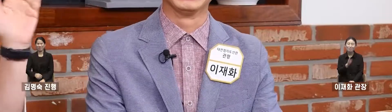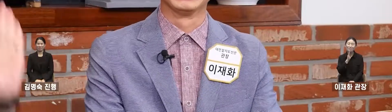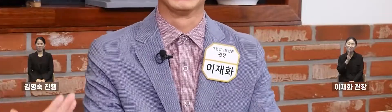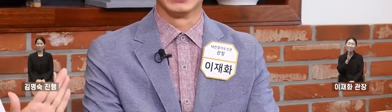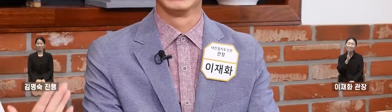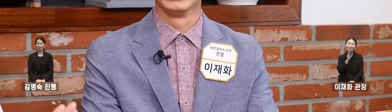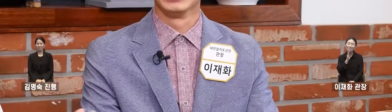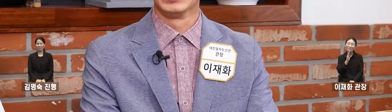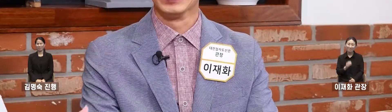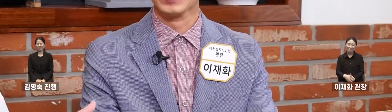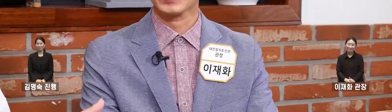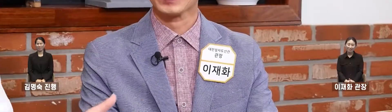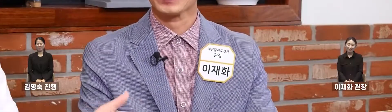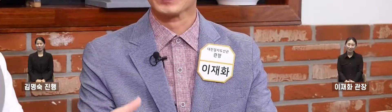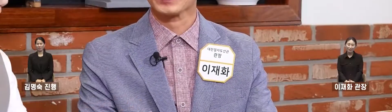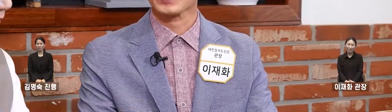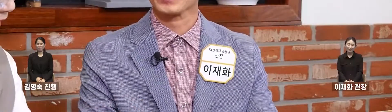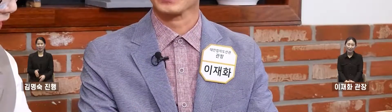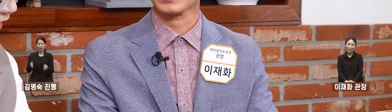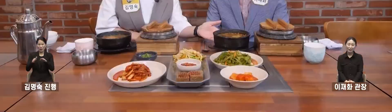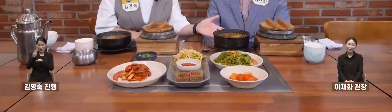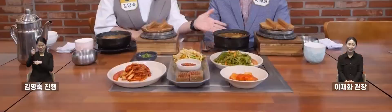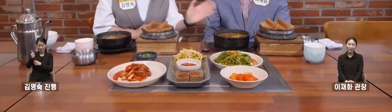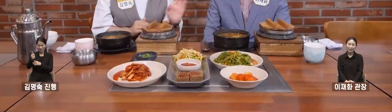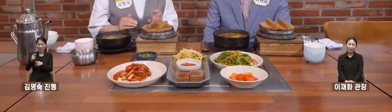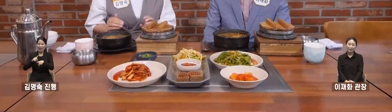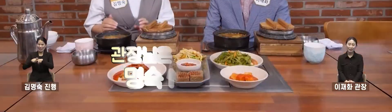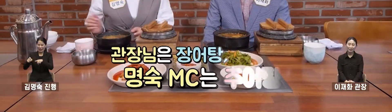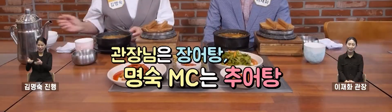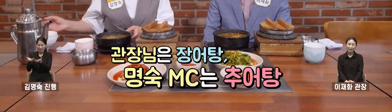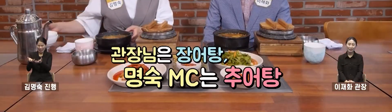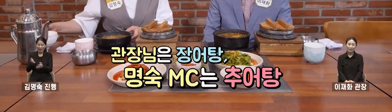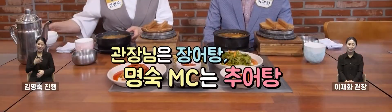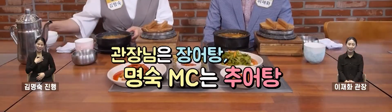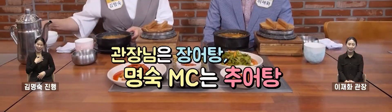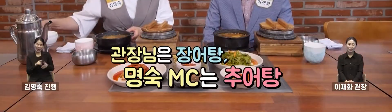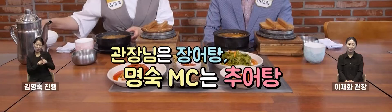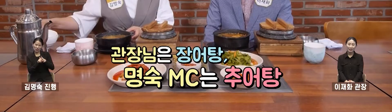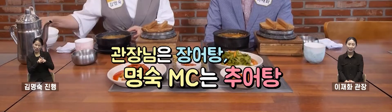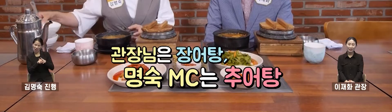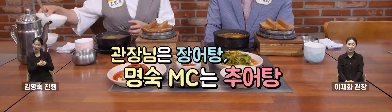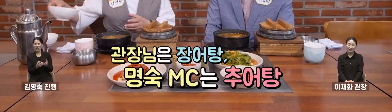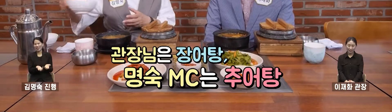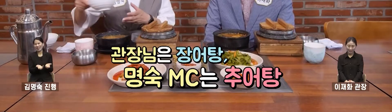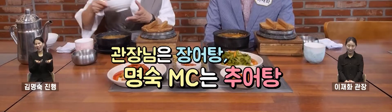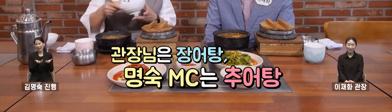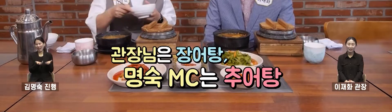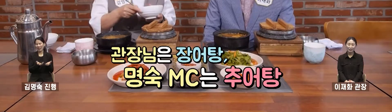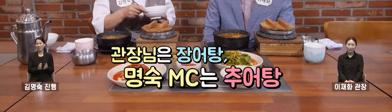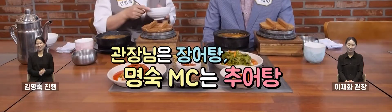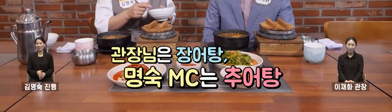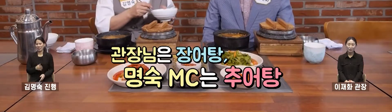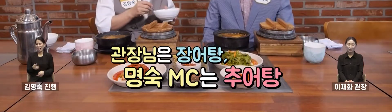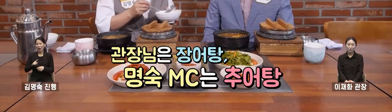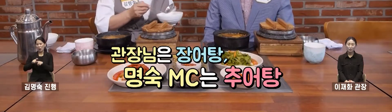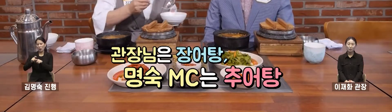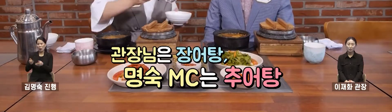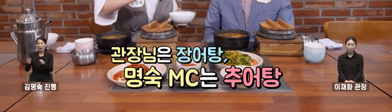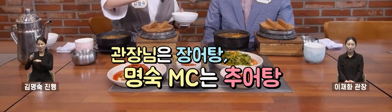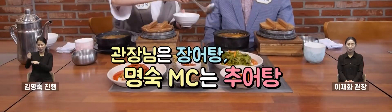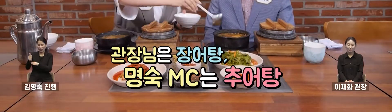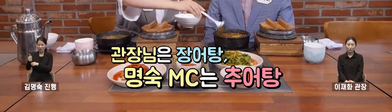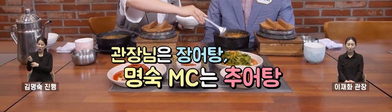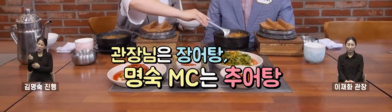맞습니다. 자, 그래서 관장님이 장어탕, 제가 추어탕인데요. 제가 관장님 거를 예.